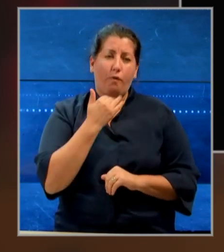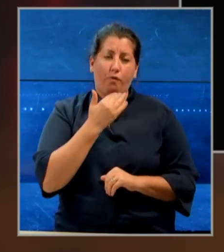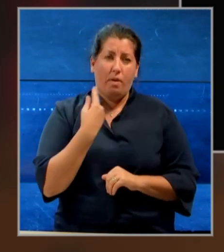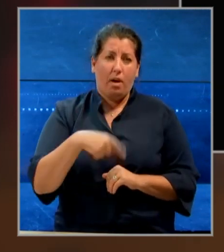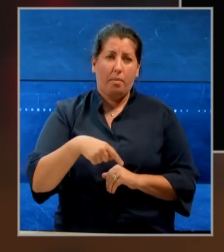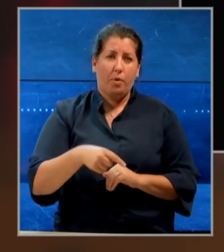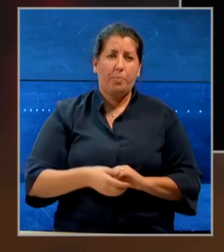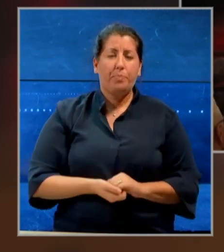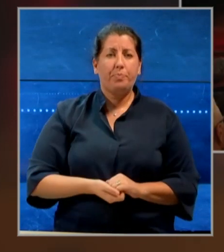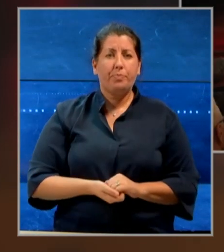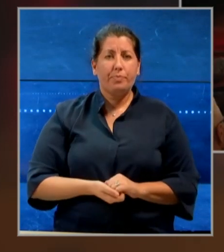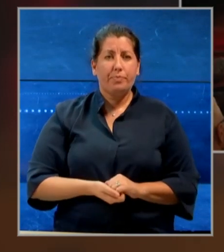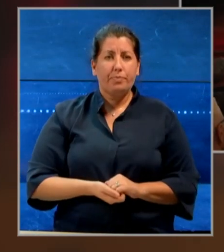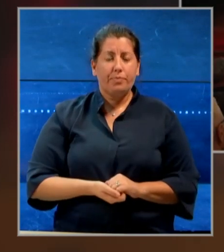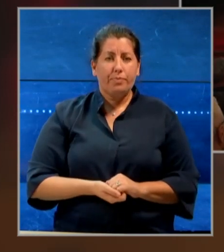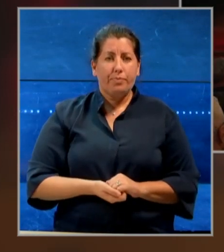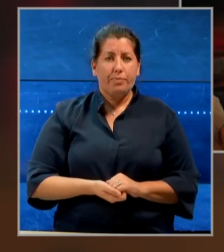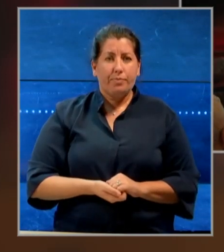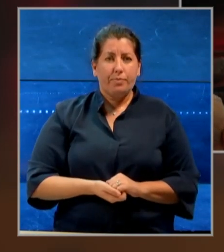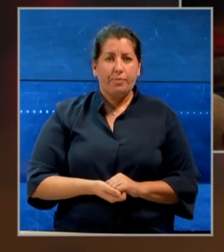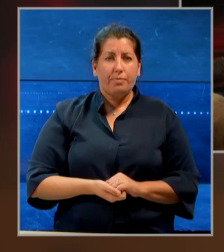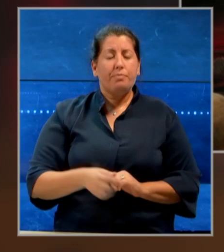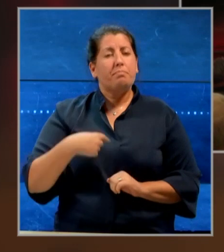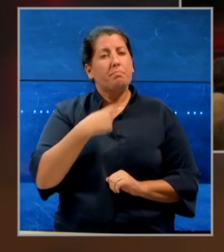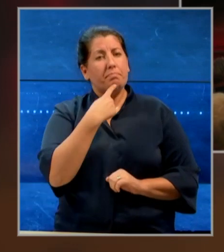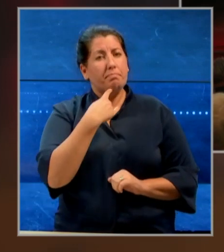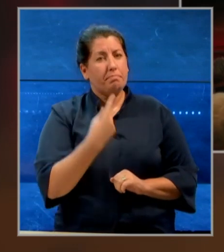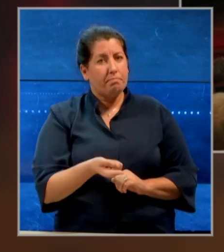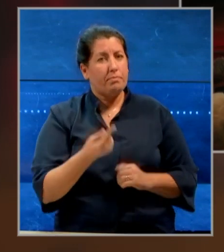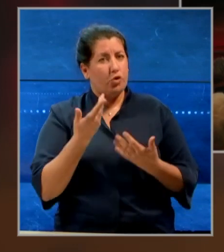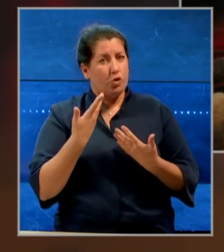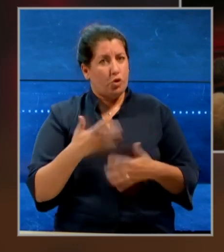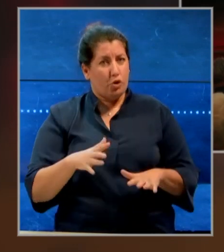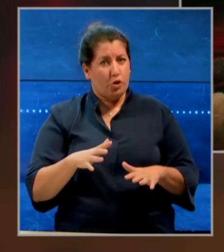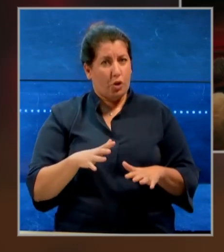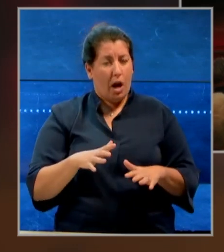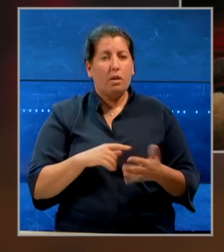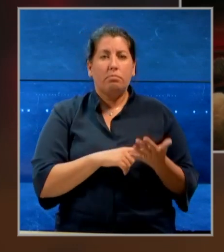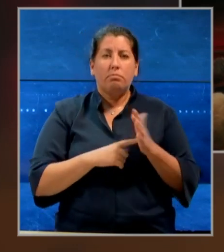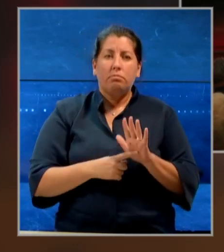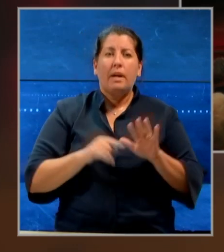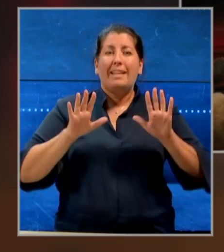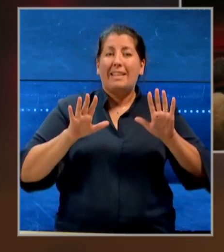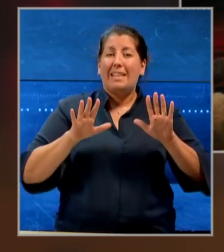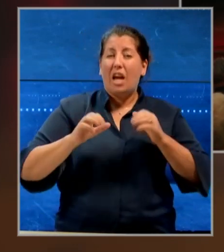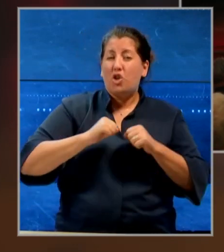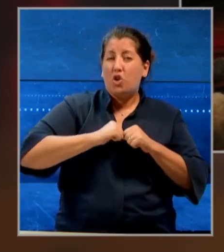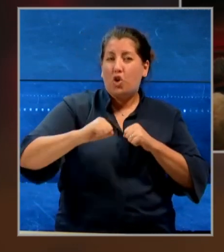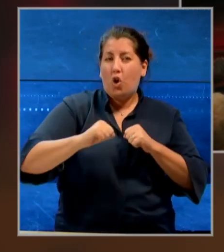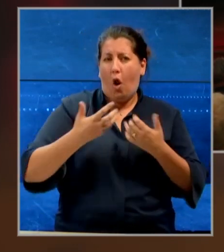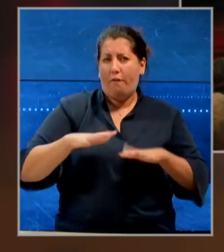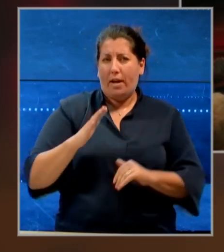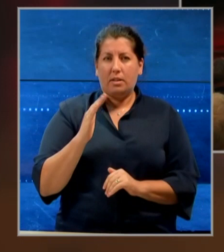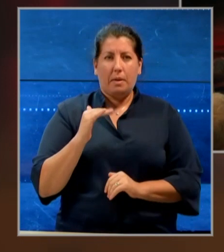Allora, vi abbiamo detto che vi avremmo riproposto i 10 gol segnati dal Bari in queste prime 8 giornate.